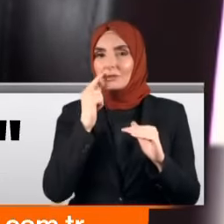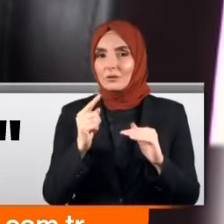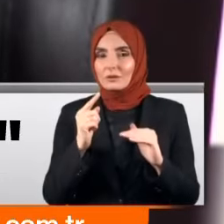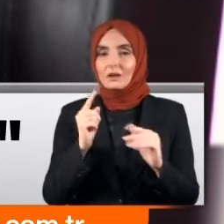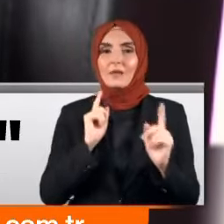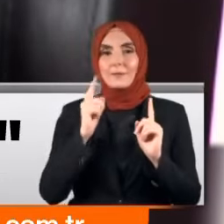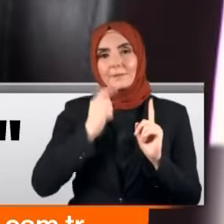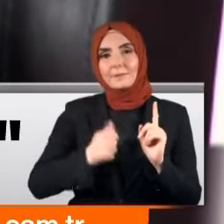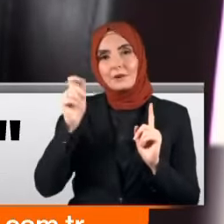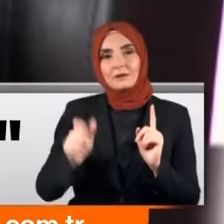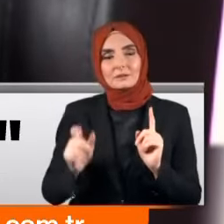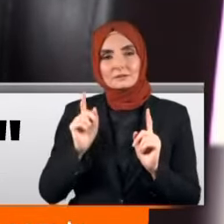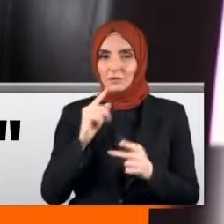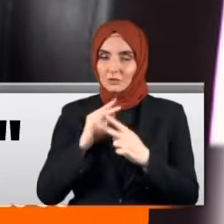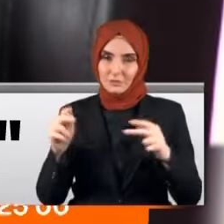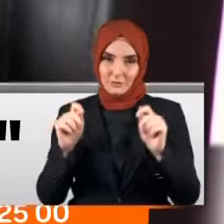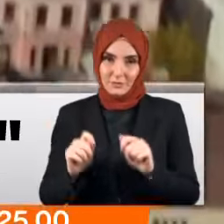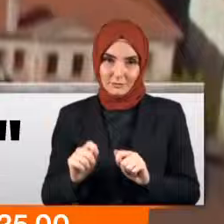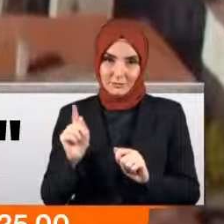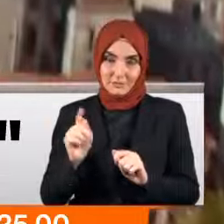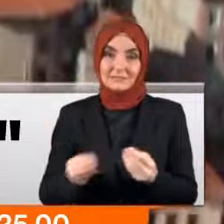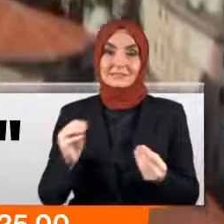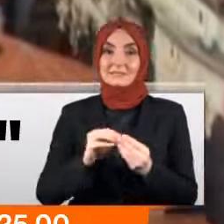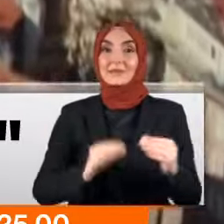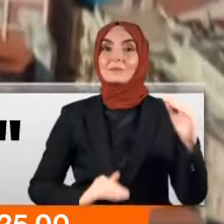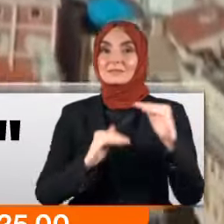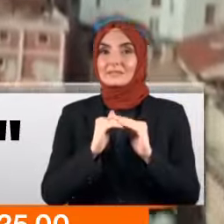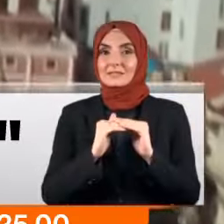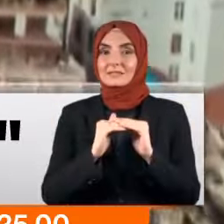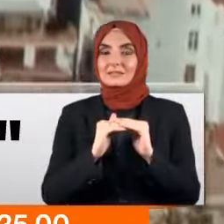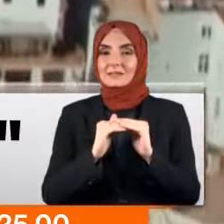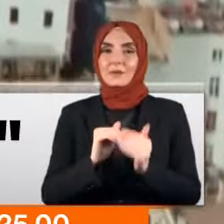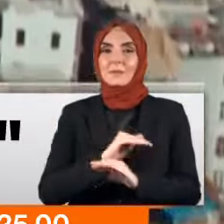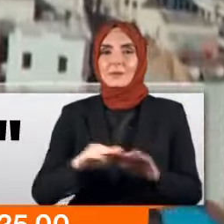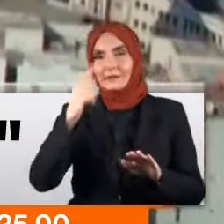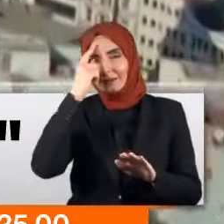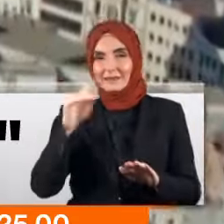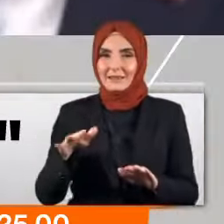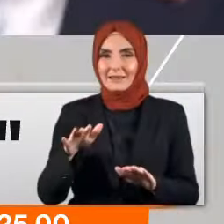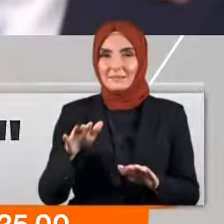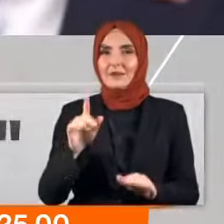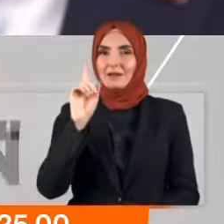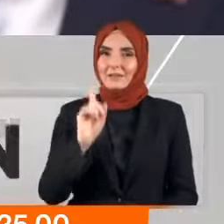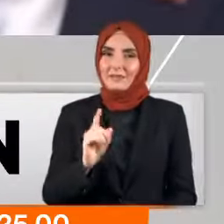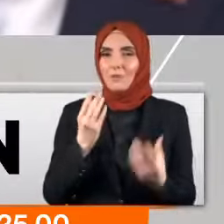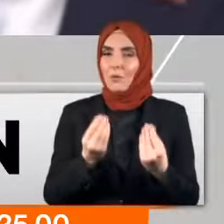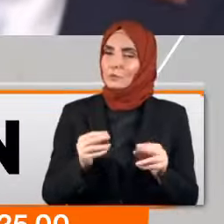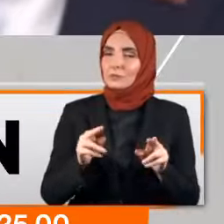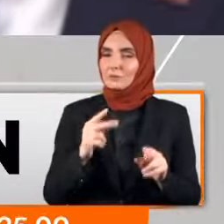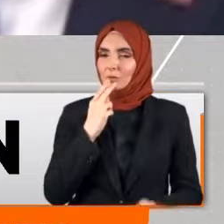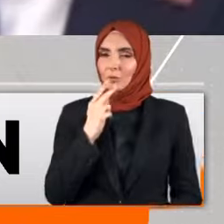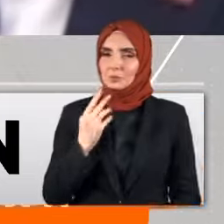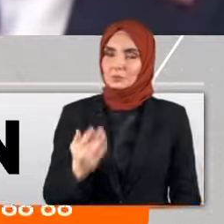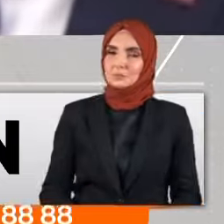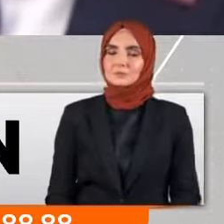Tunç'tan açıklama geldi. Bakan Tunç, zam sınırı bitecek ihtimallerine ilk kez yeşil ışık yaktı. Böyle bir duruma